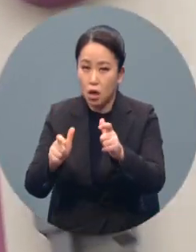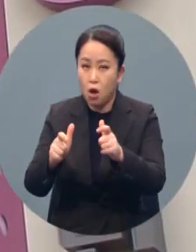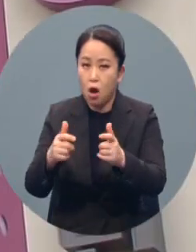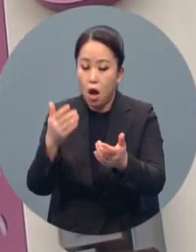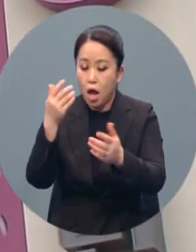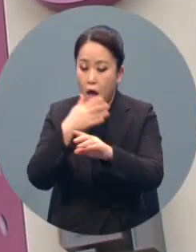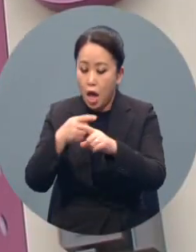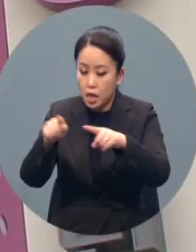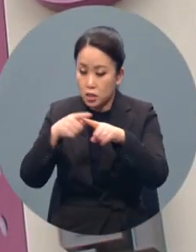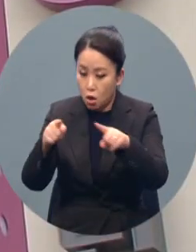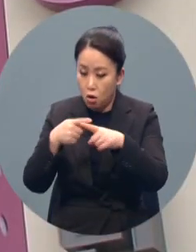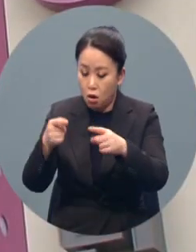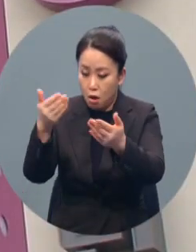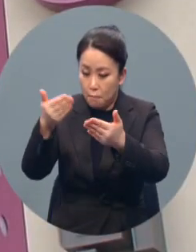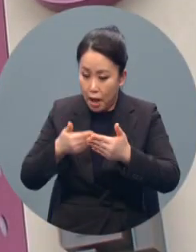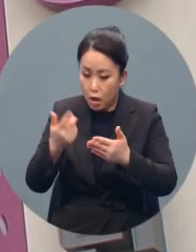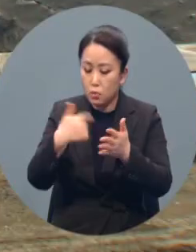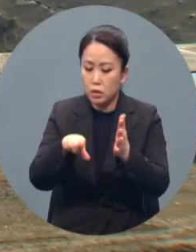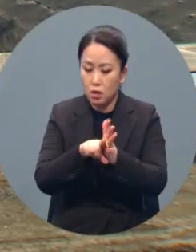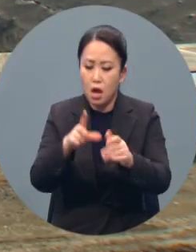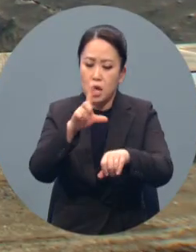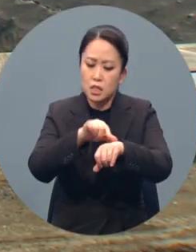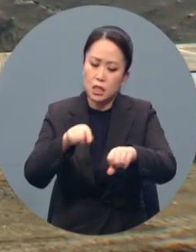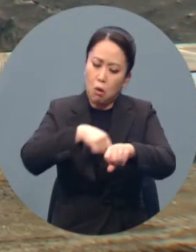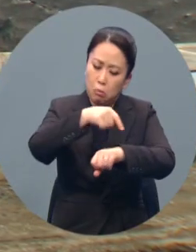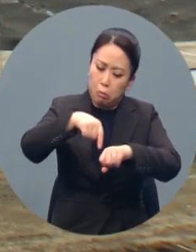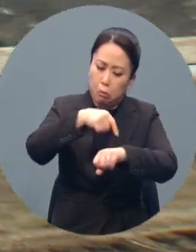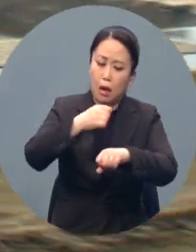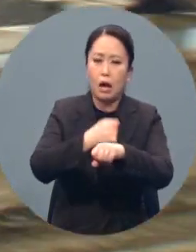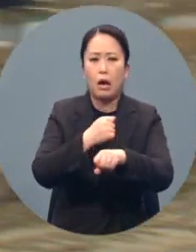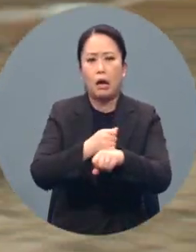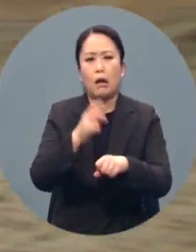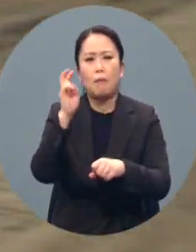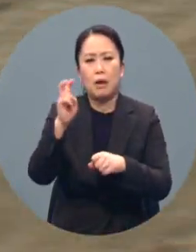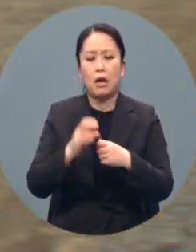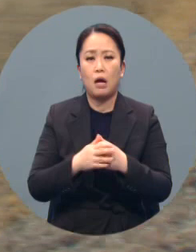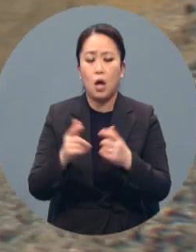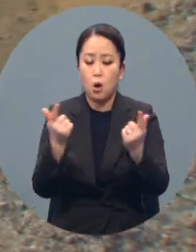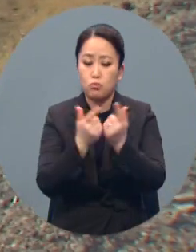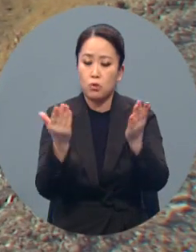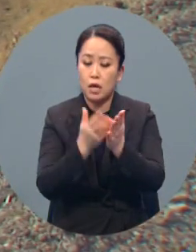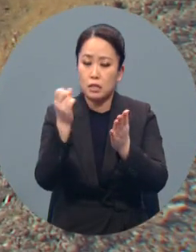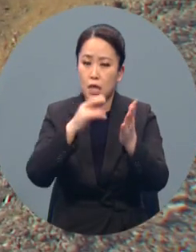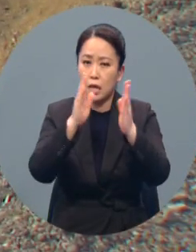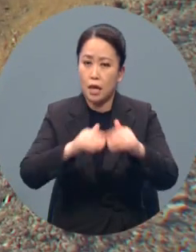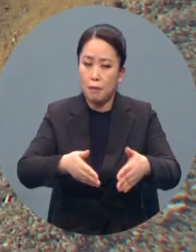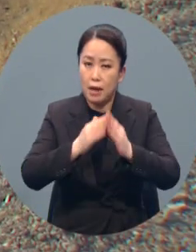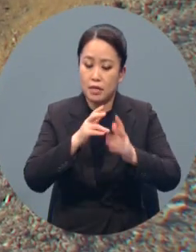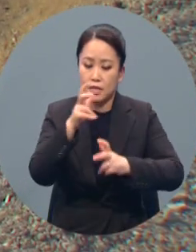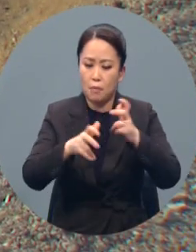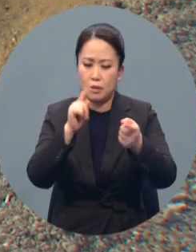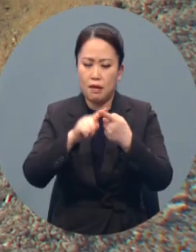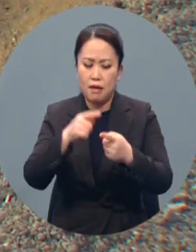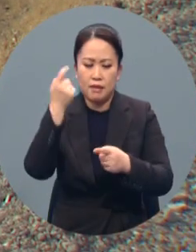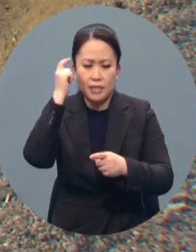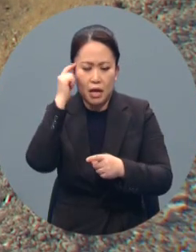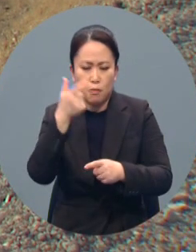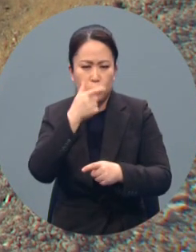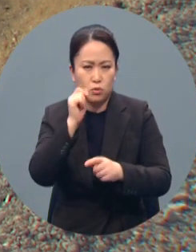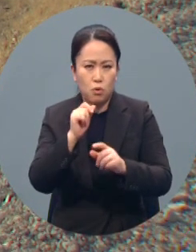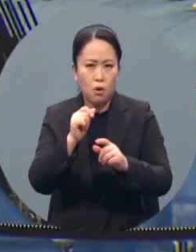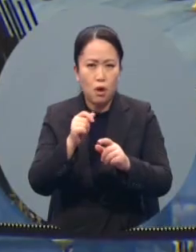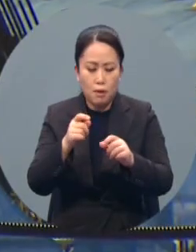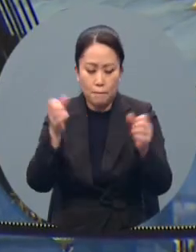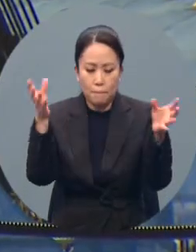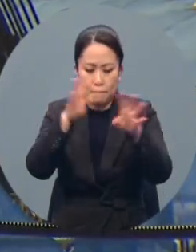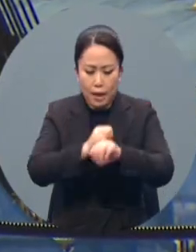나오려면 또다시 상당한 시일이 소요될 전망입니다. 북항 재개발 사업에 대한 의지 부족 논란을 잠재우기